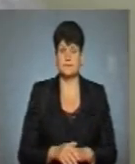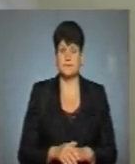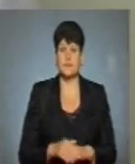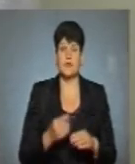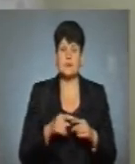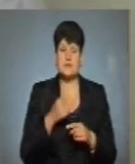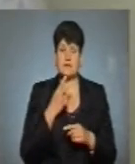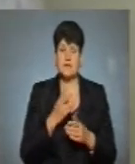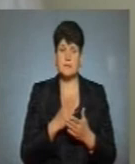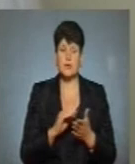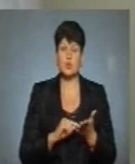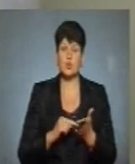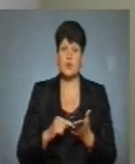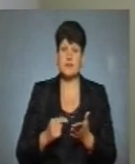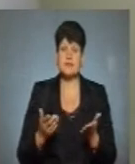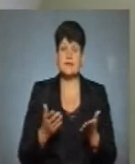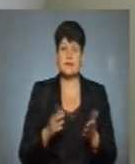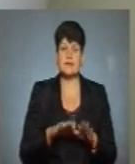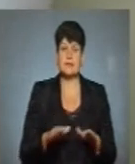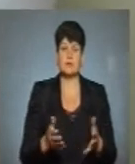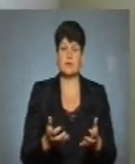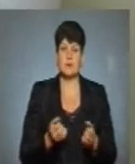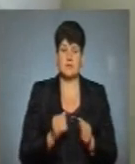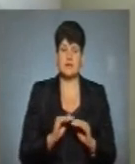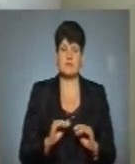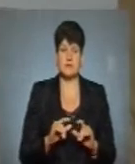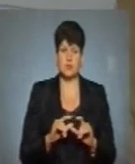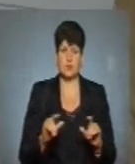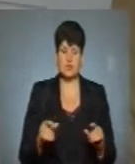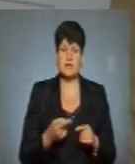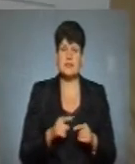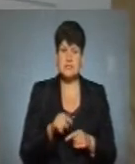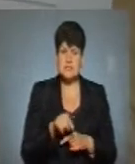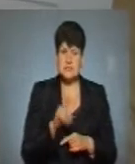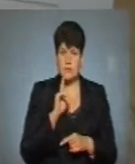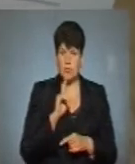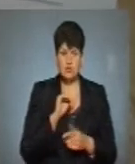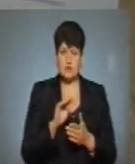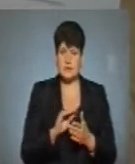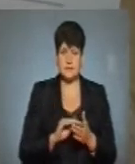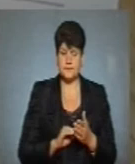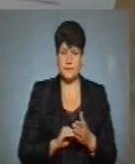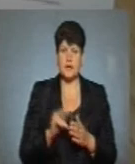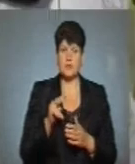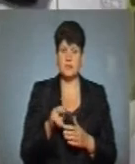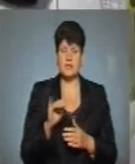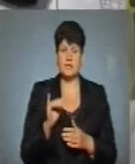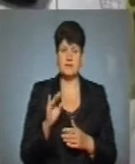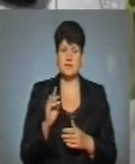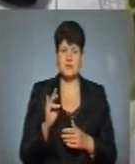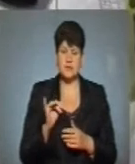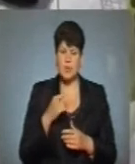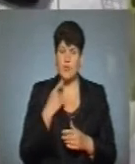вигляд мають довідки, за якими дітей прийматимуть до садочків. Ці поки що не заповнені. Людмила Івашина каже, на